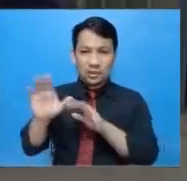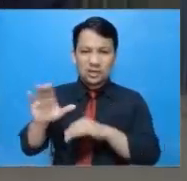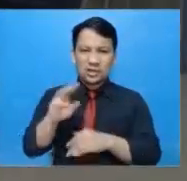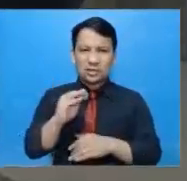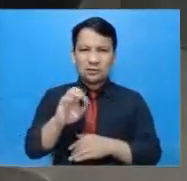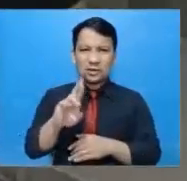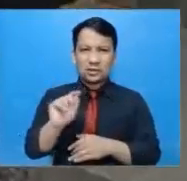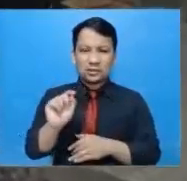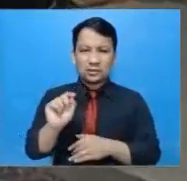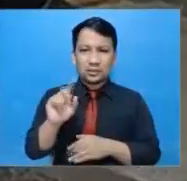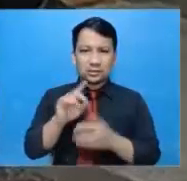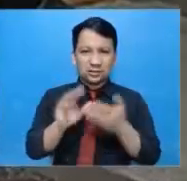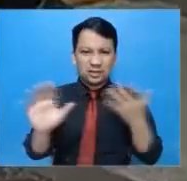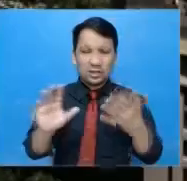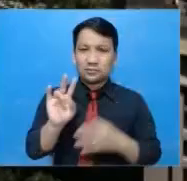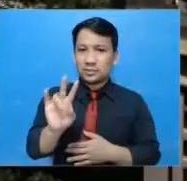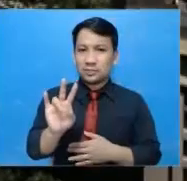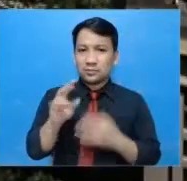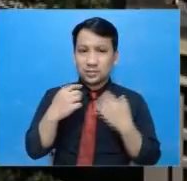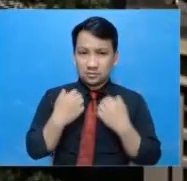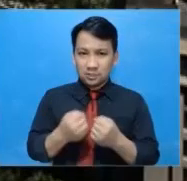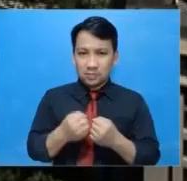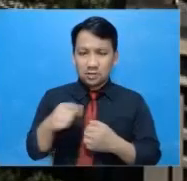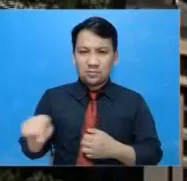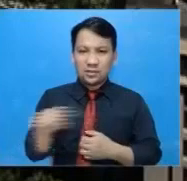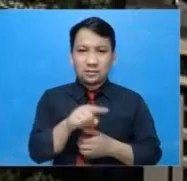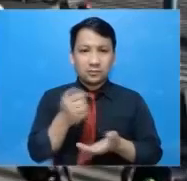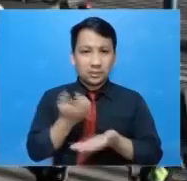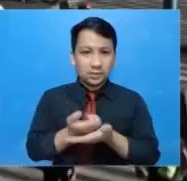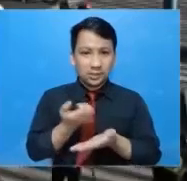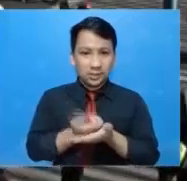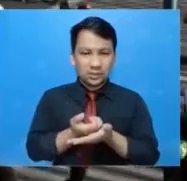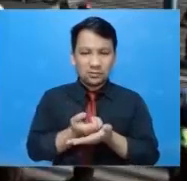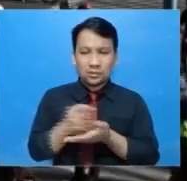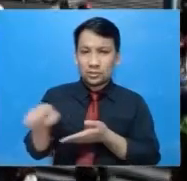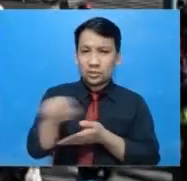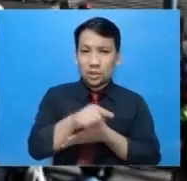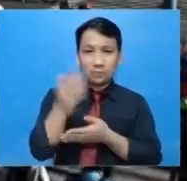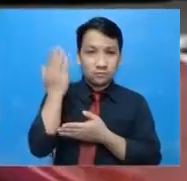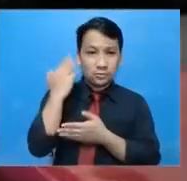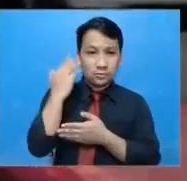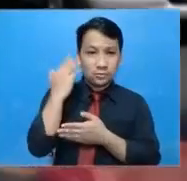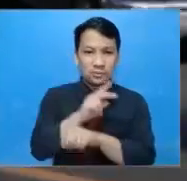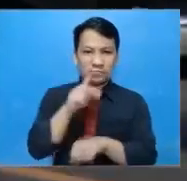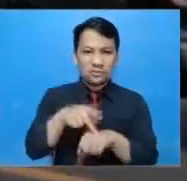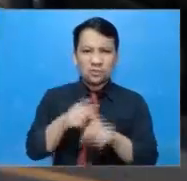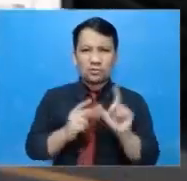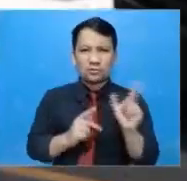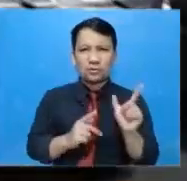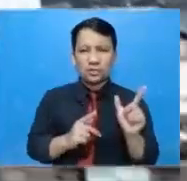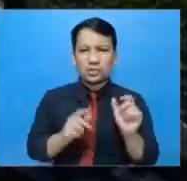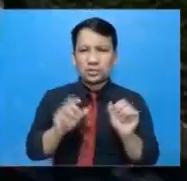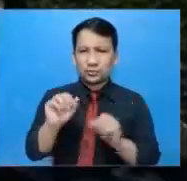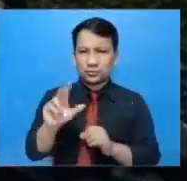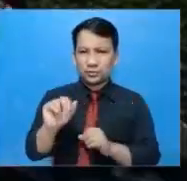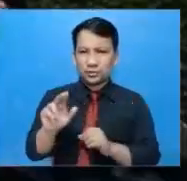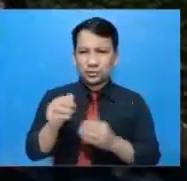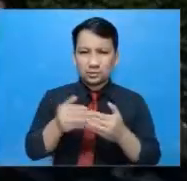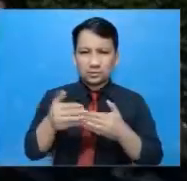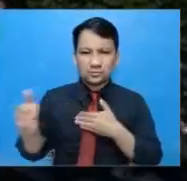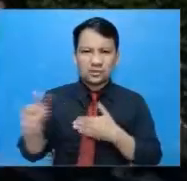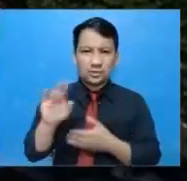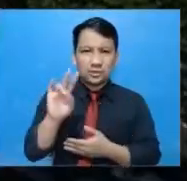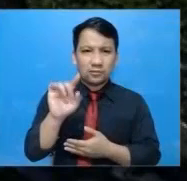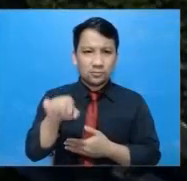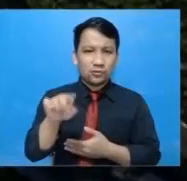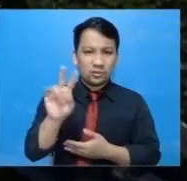Line 7. Pinalakas din ni Pinoy ang ekonomiya ng Pilipinas. Noong 2013, umalagwa sa 7.2%